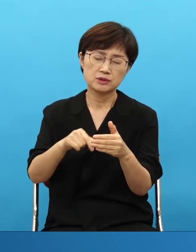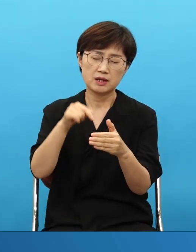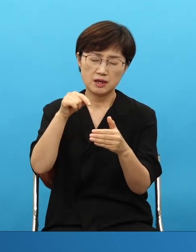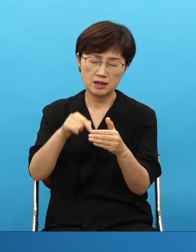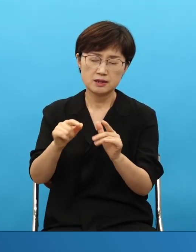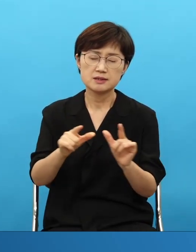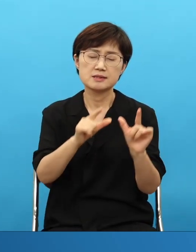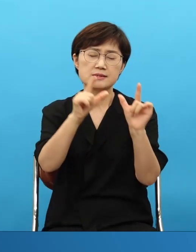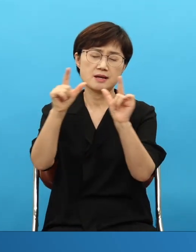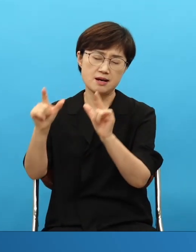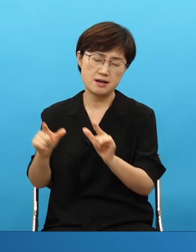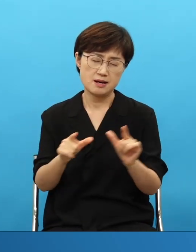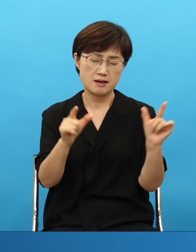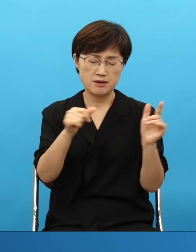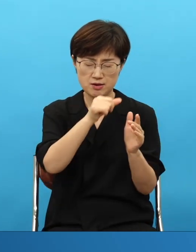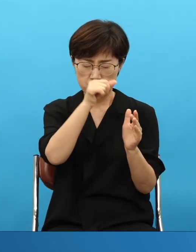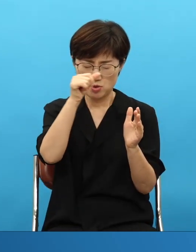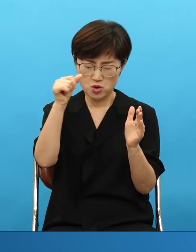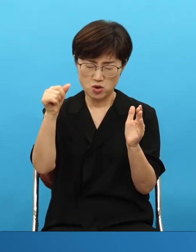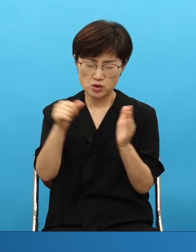감사드립니다.